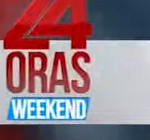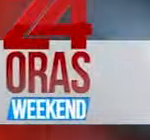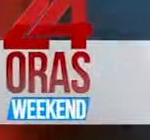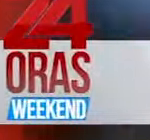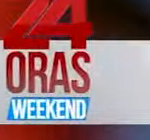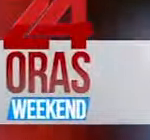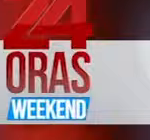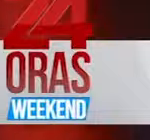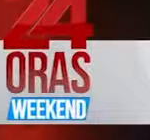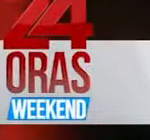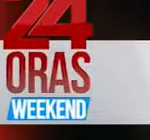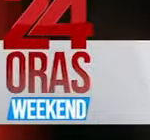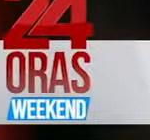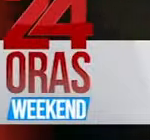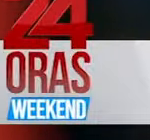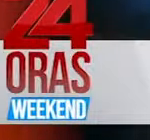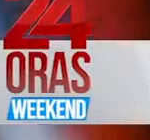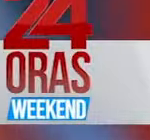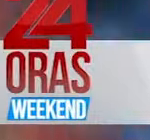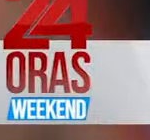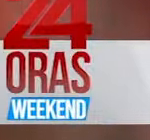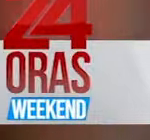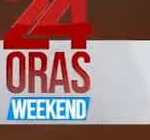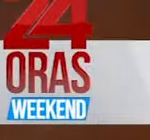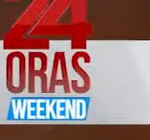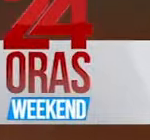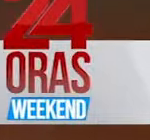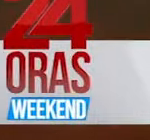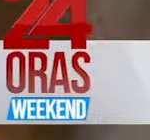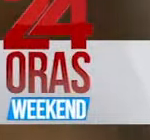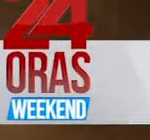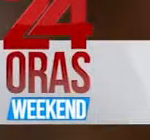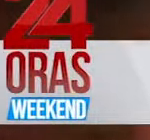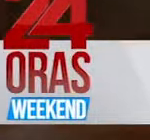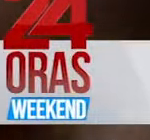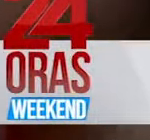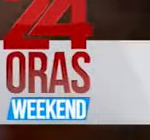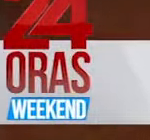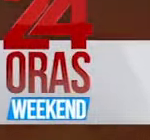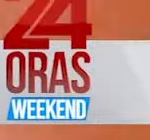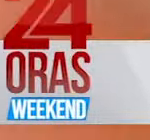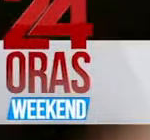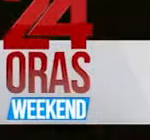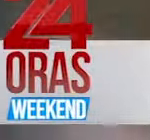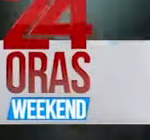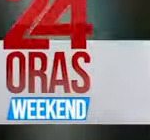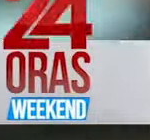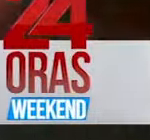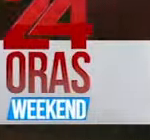Huwag palampasin ang delikadong pagmamaneho ng lasing umanong driver.